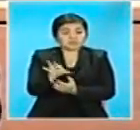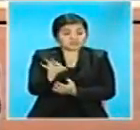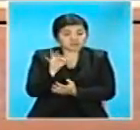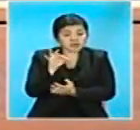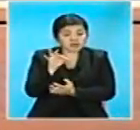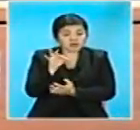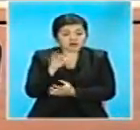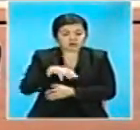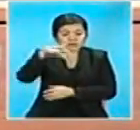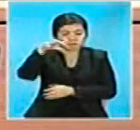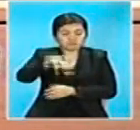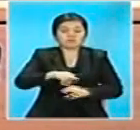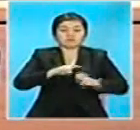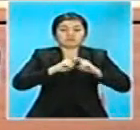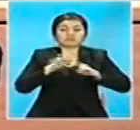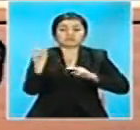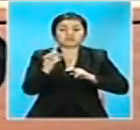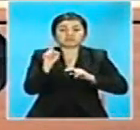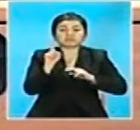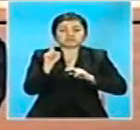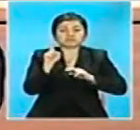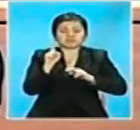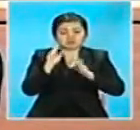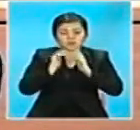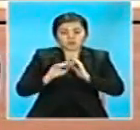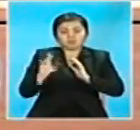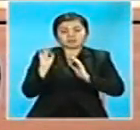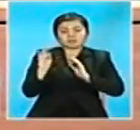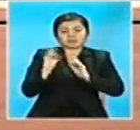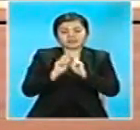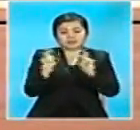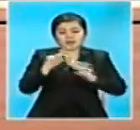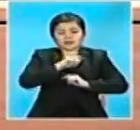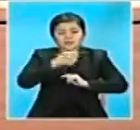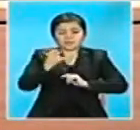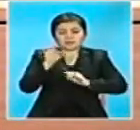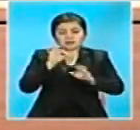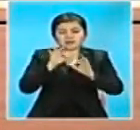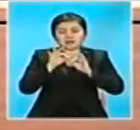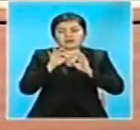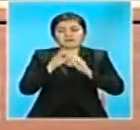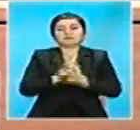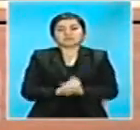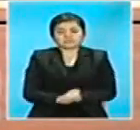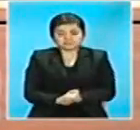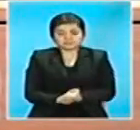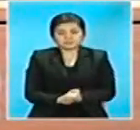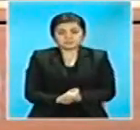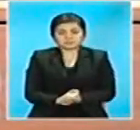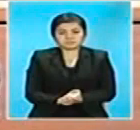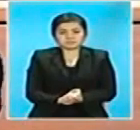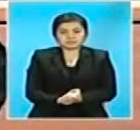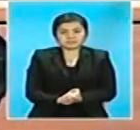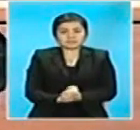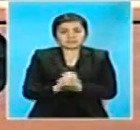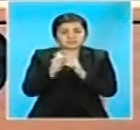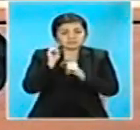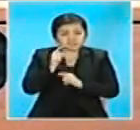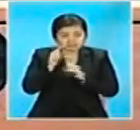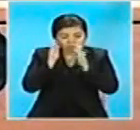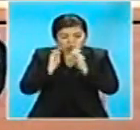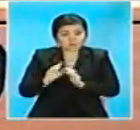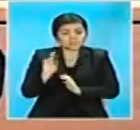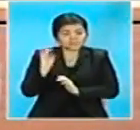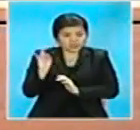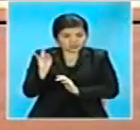อยู่ในมือของคนแค่7คนนะครับเท่านั้นซึ่งจริงๆ7คน